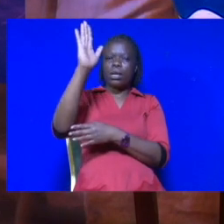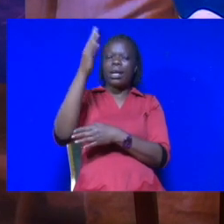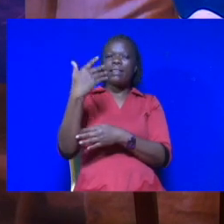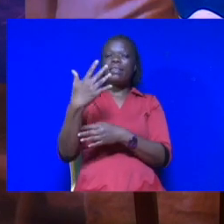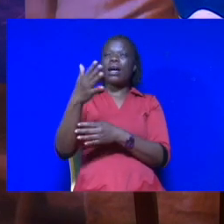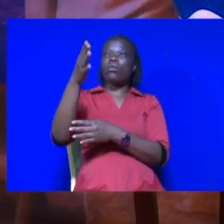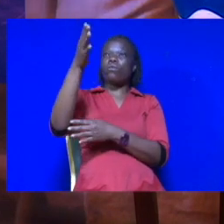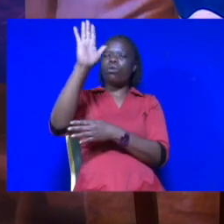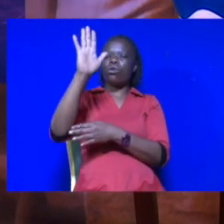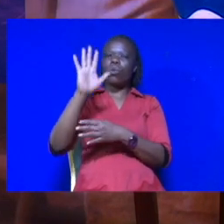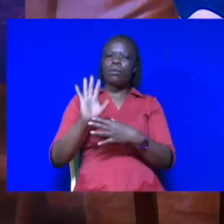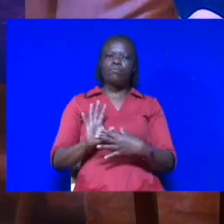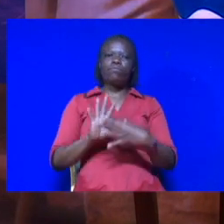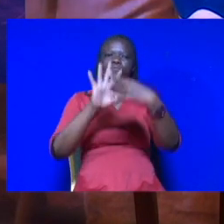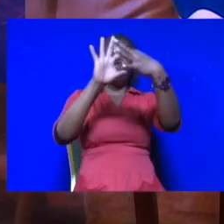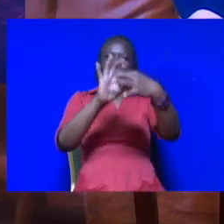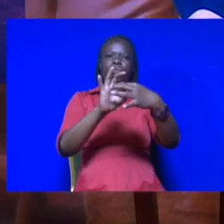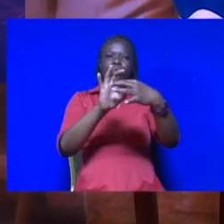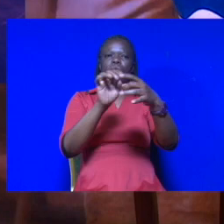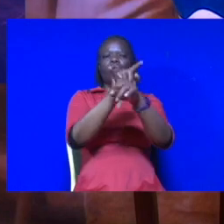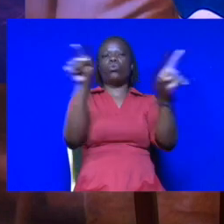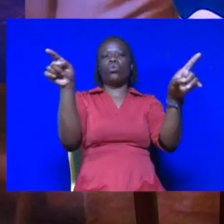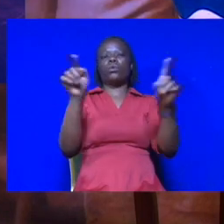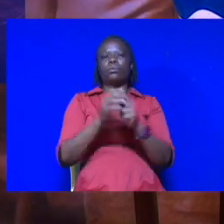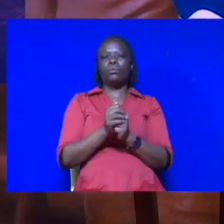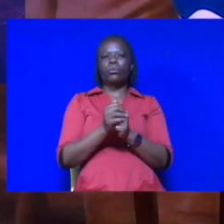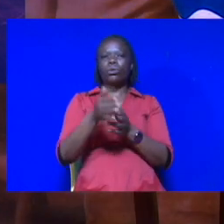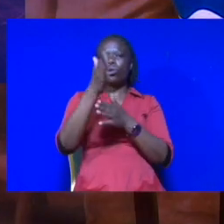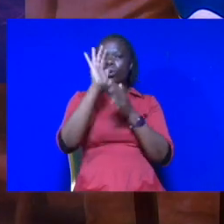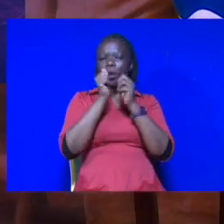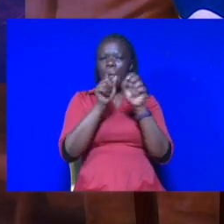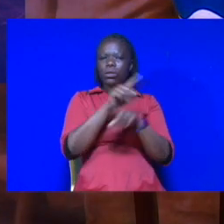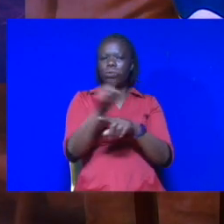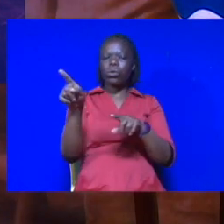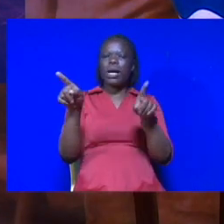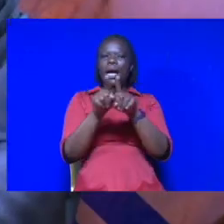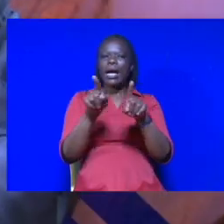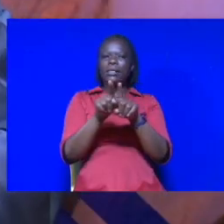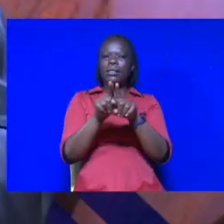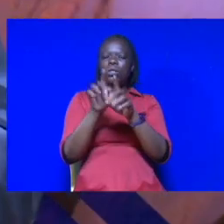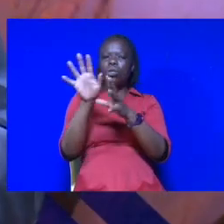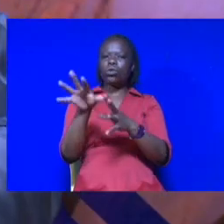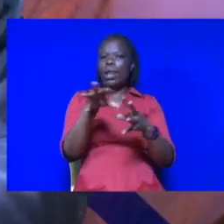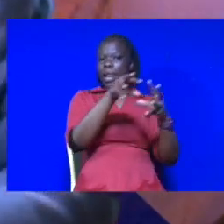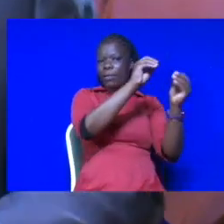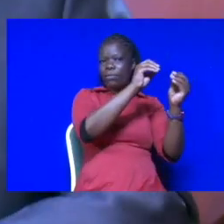mkono wa Bwana utakuwa juu yako. Mungu atubariki. Unapoondoka,